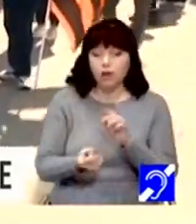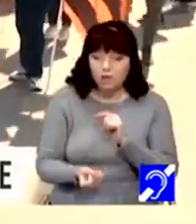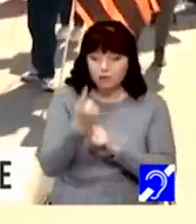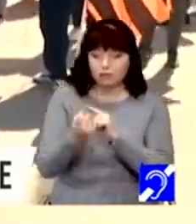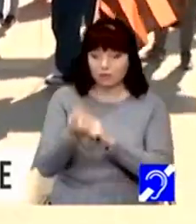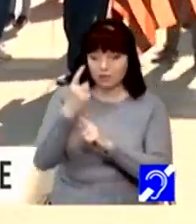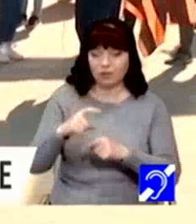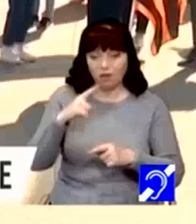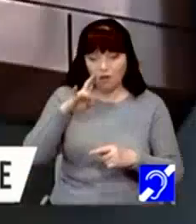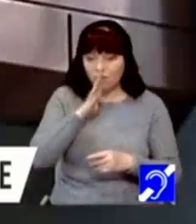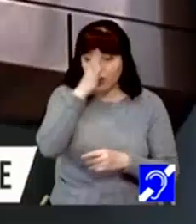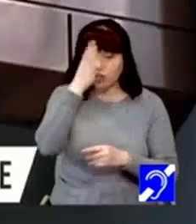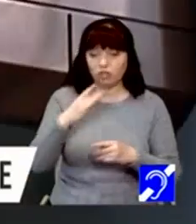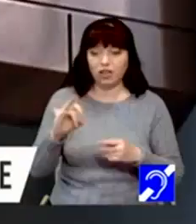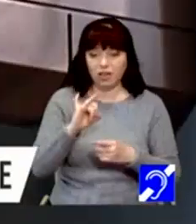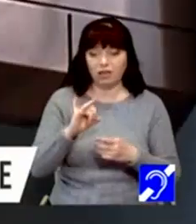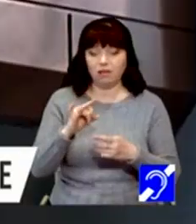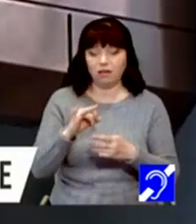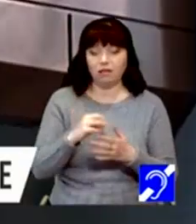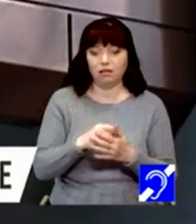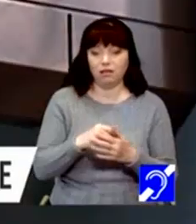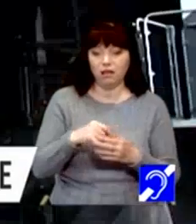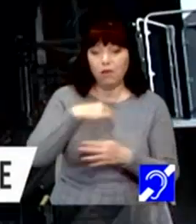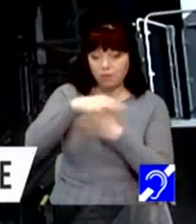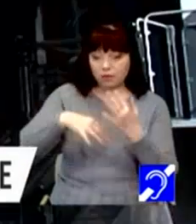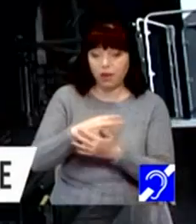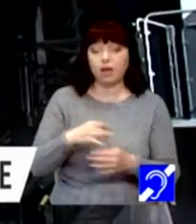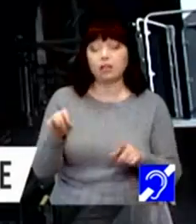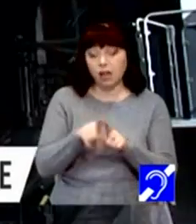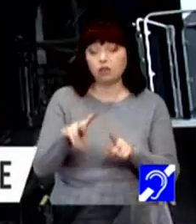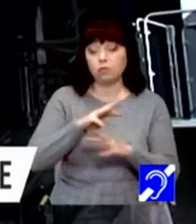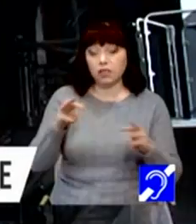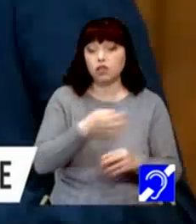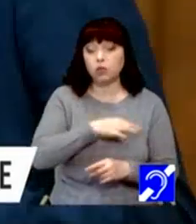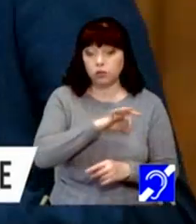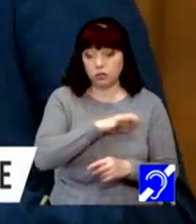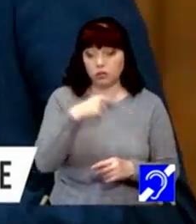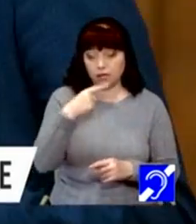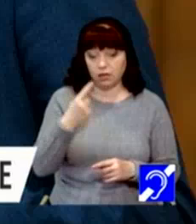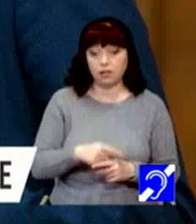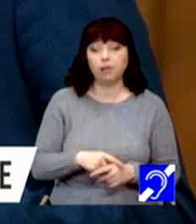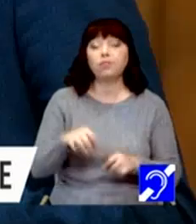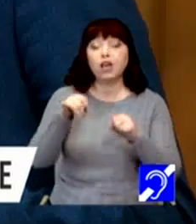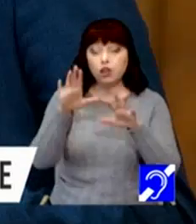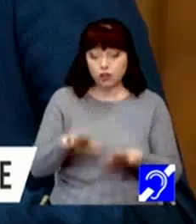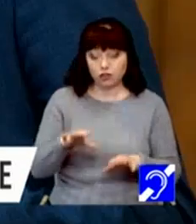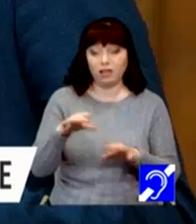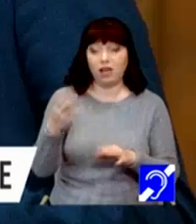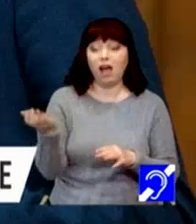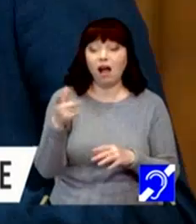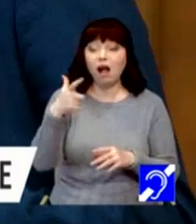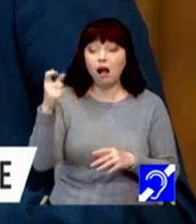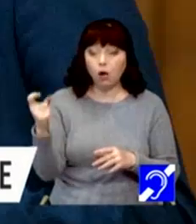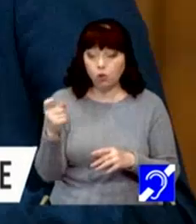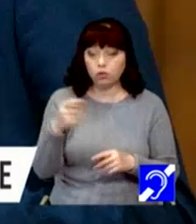îmbinarea naționale cu reacție a venit și Ministrul Justiției Sergiu litvinenco decizia adunării populare a găgăuziei